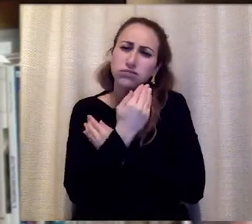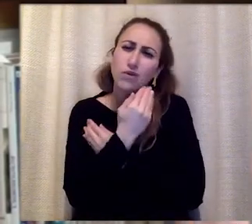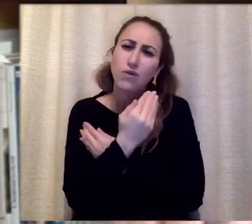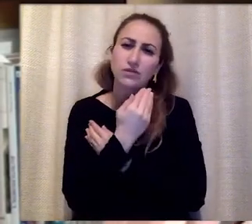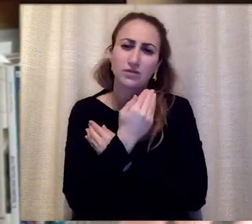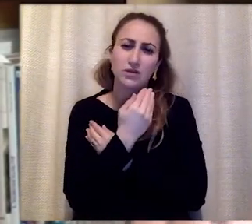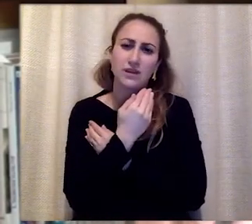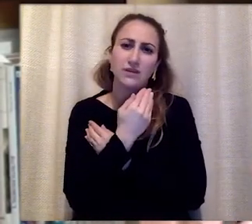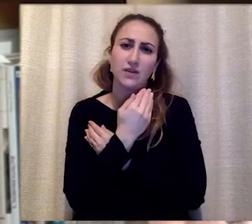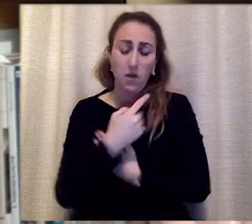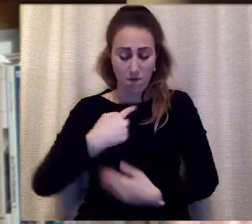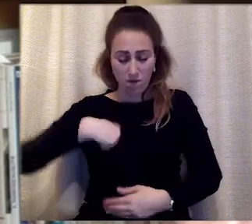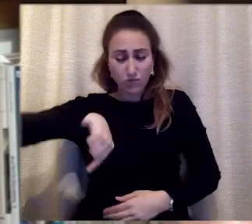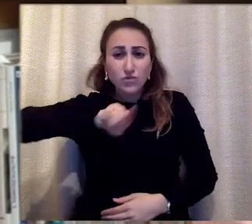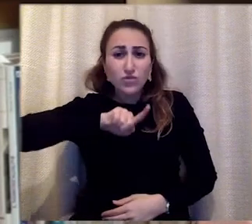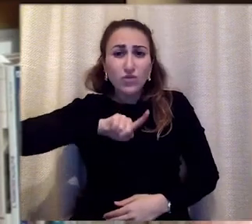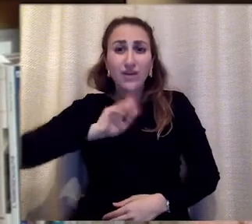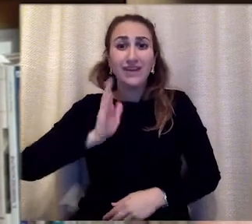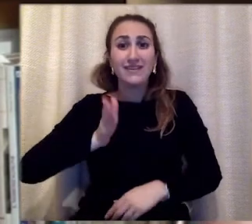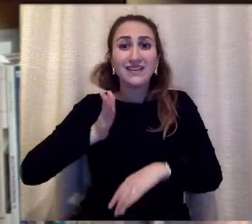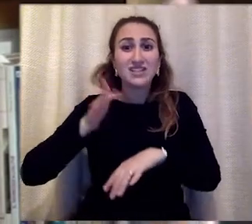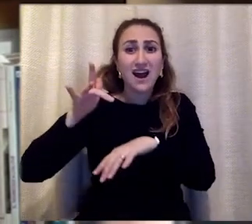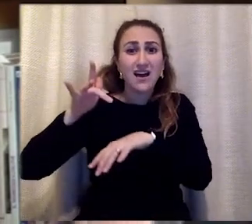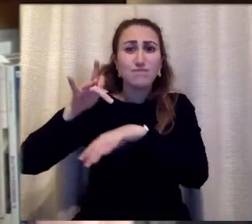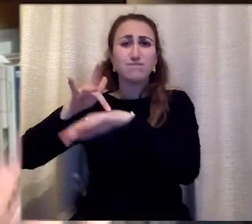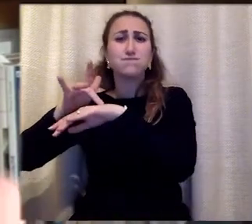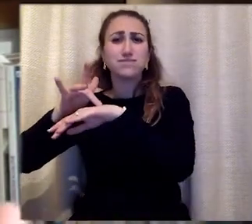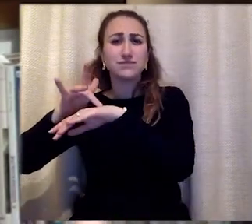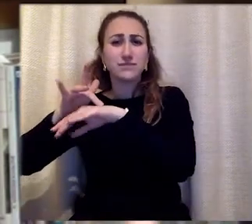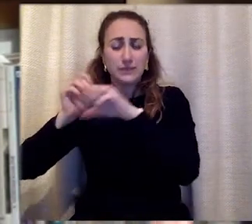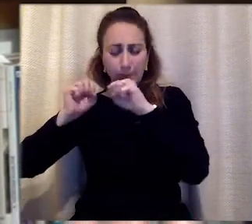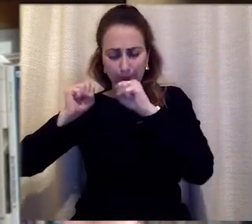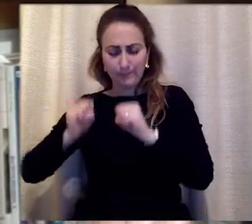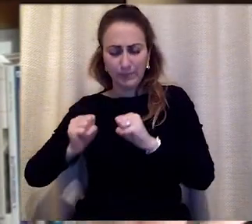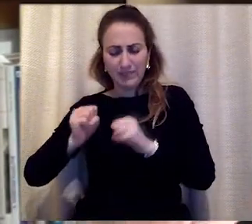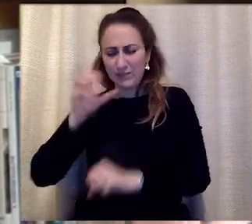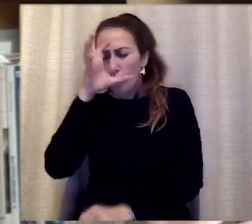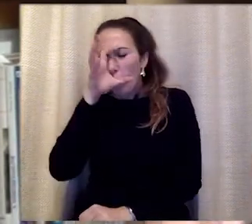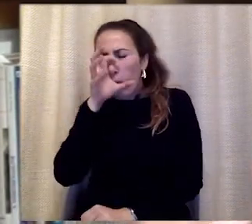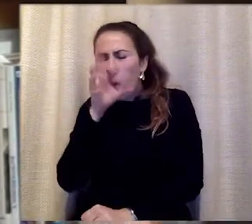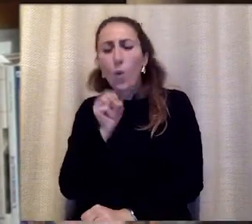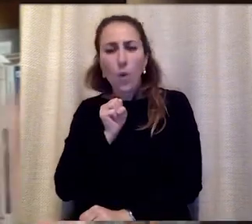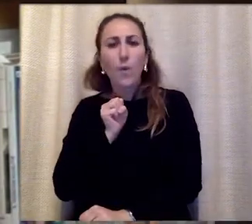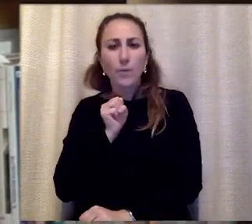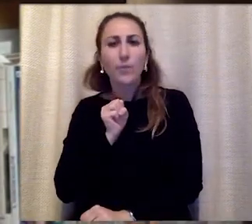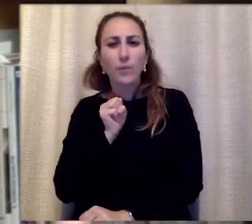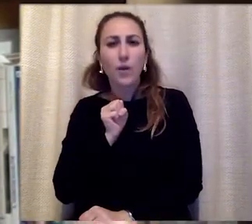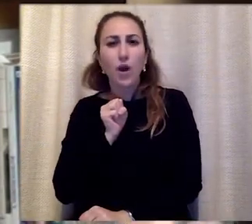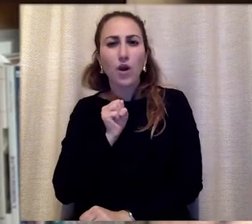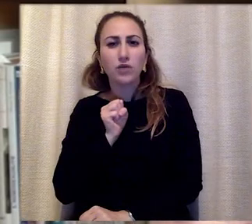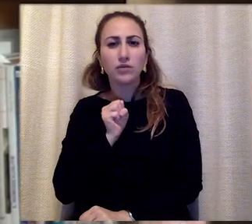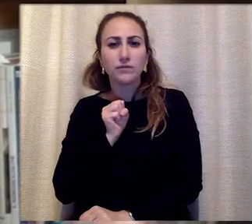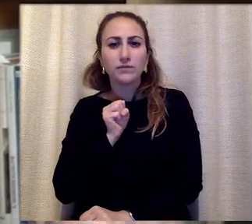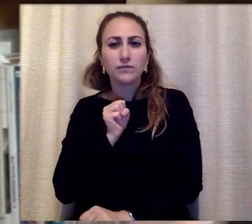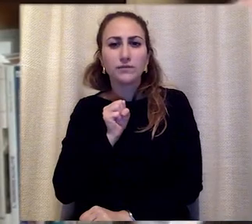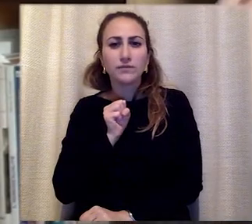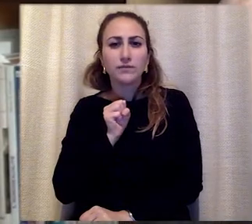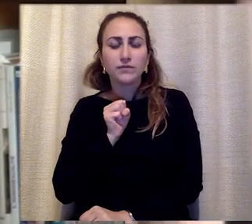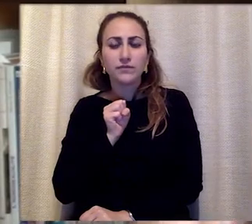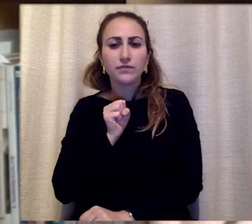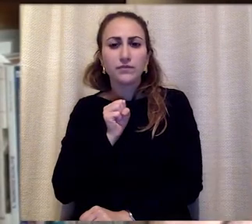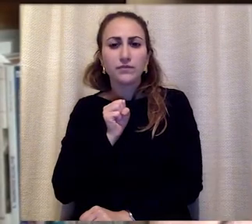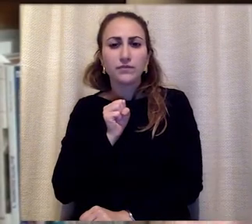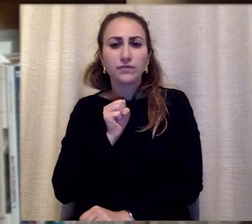de saisir que le chemin d'accompagnement n'est pas fait, j'allais dire, de paroles qui s'adressent